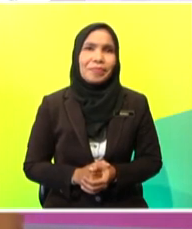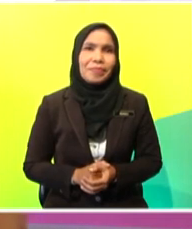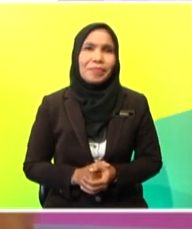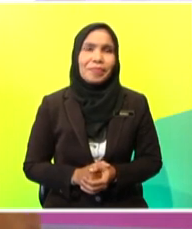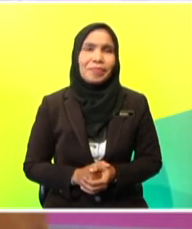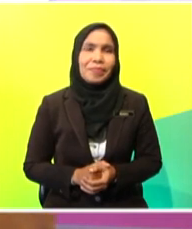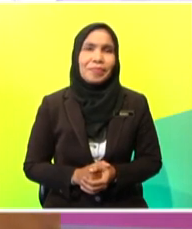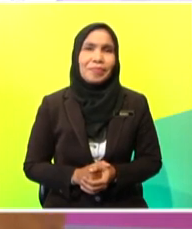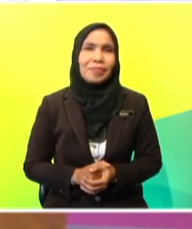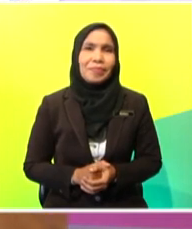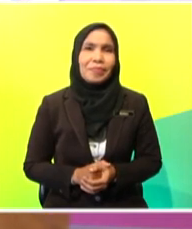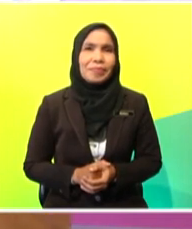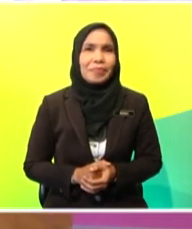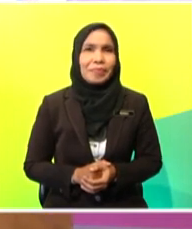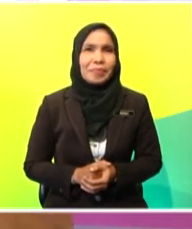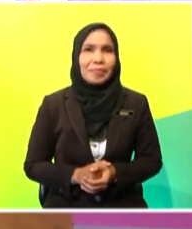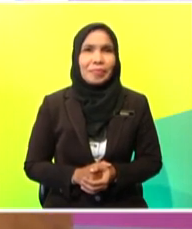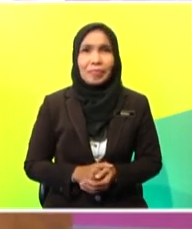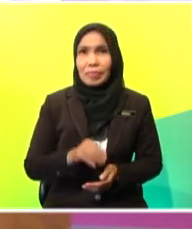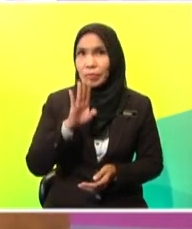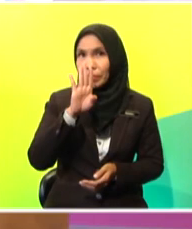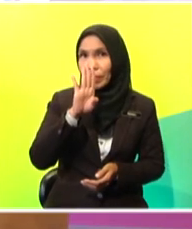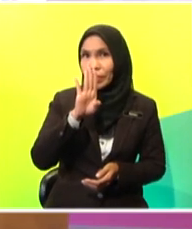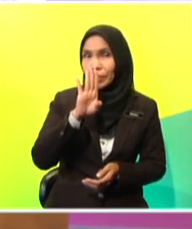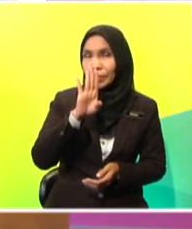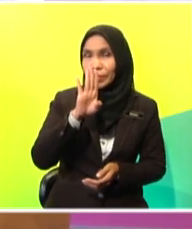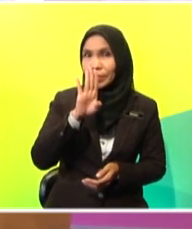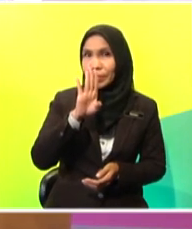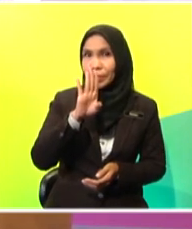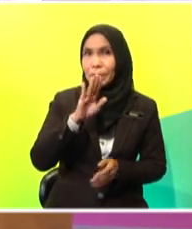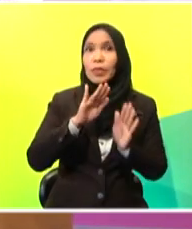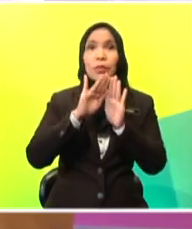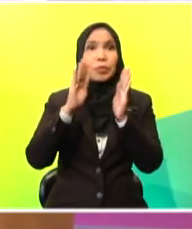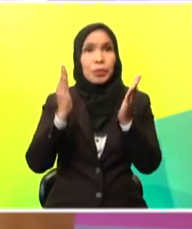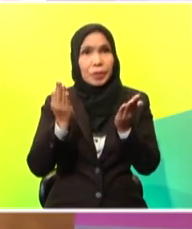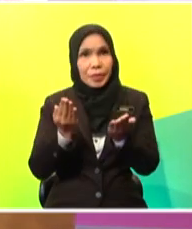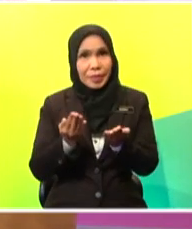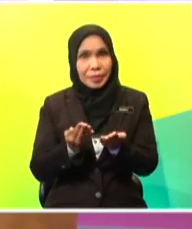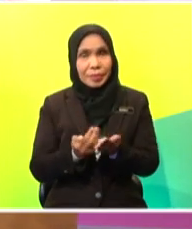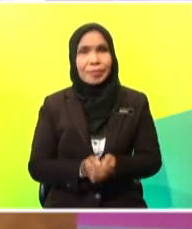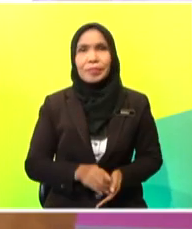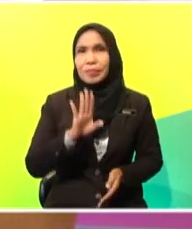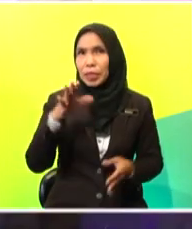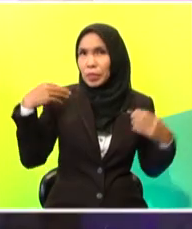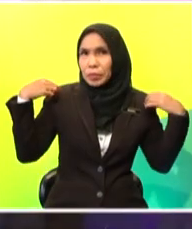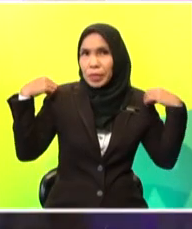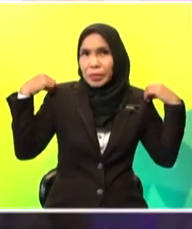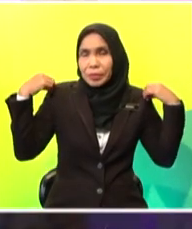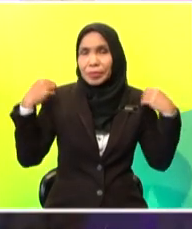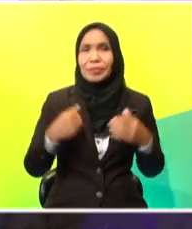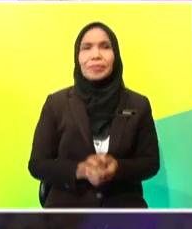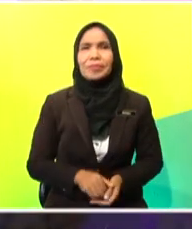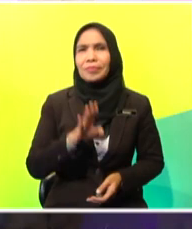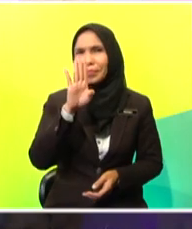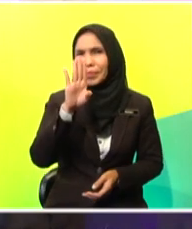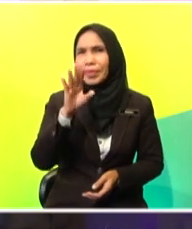lagi di Bi bibi bola di bajunya